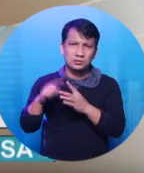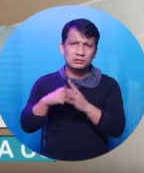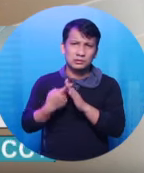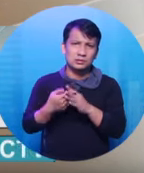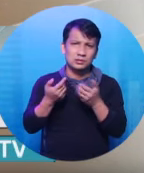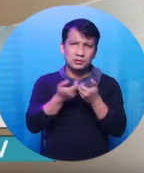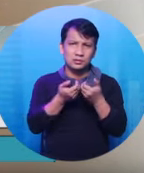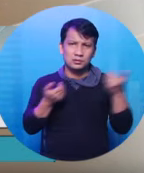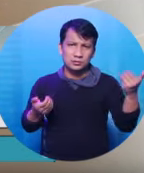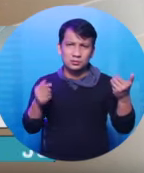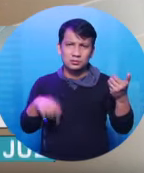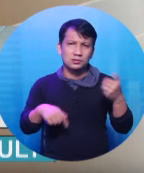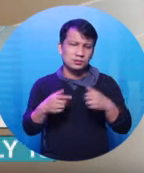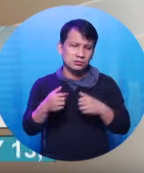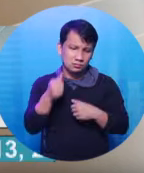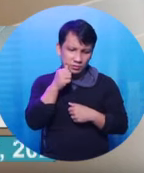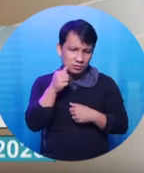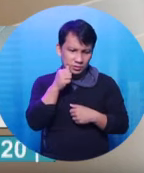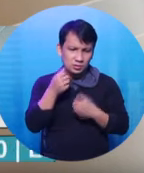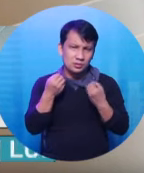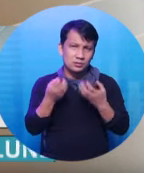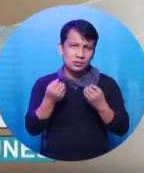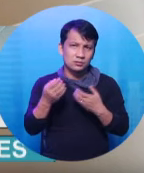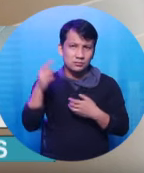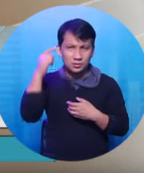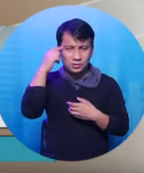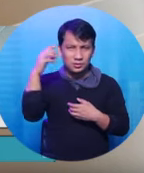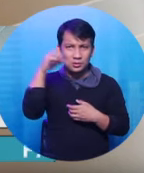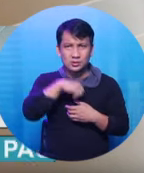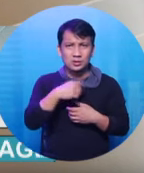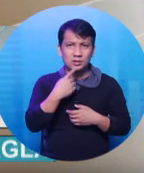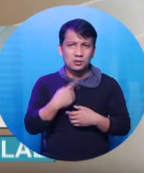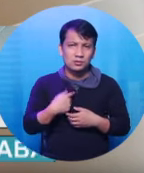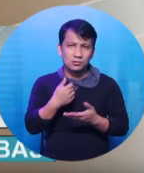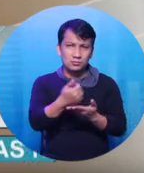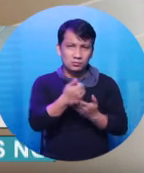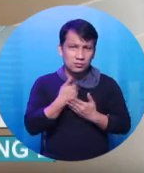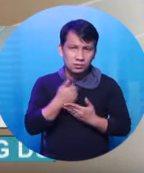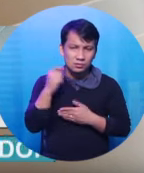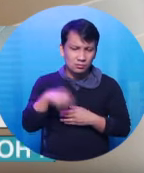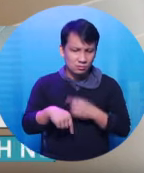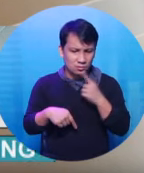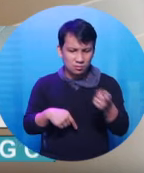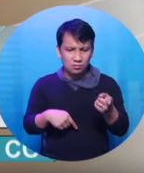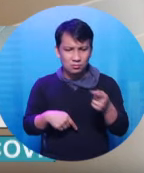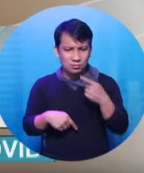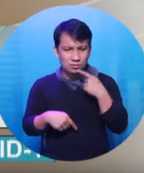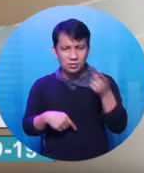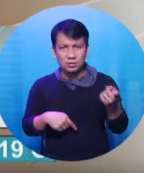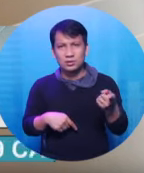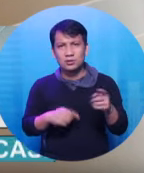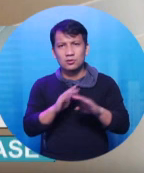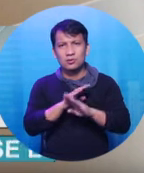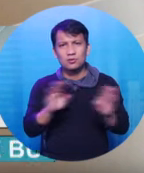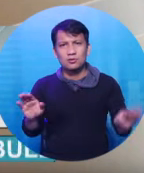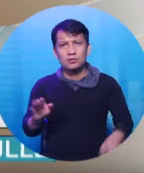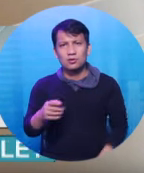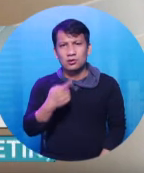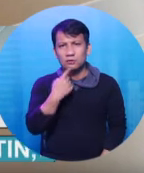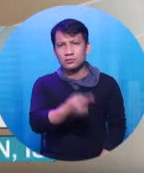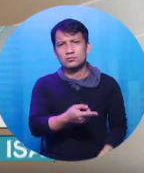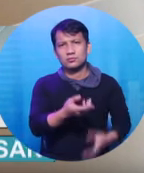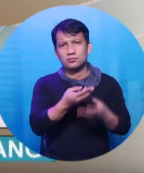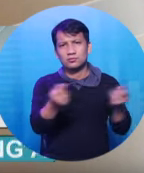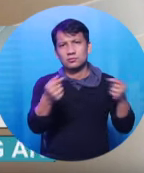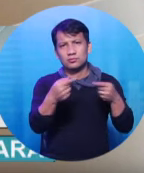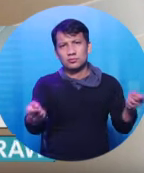Nag-iwalay yata sila. Marami siyang message sa akin na parang nagpapatulong siya na maayos sila. Sabi ko sa kanila, ayusin nyo na lang